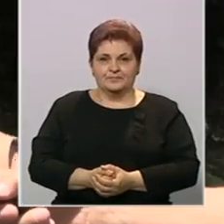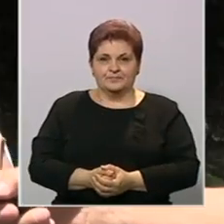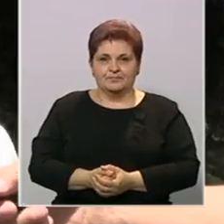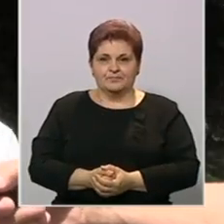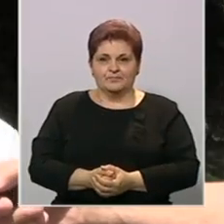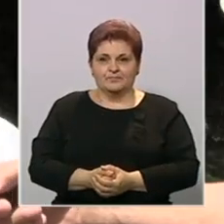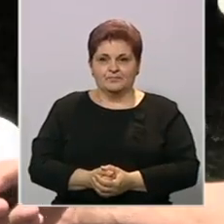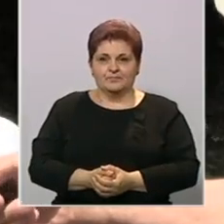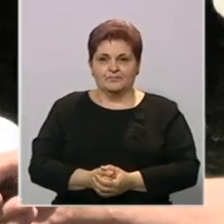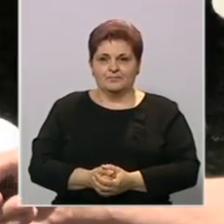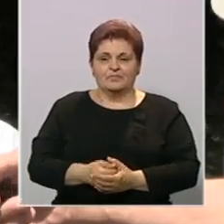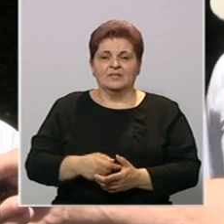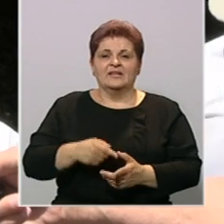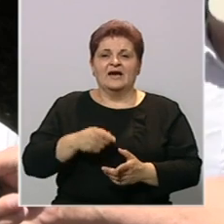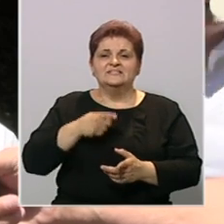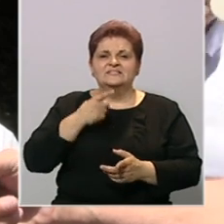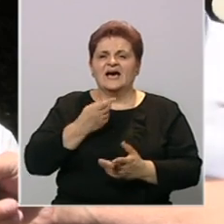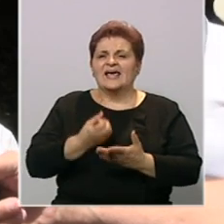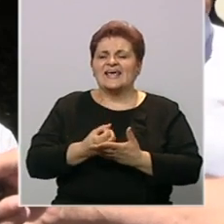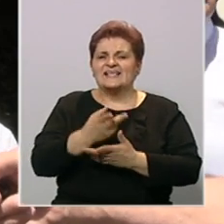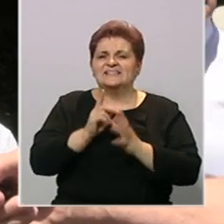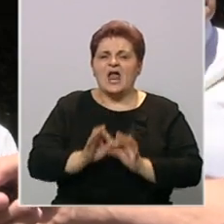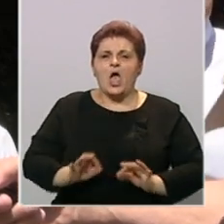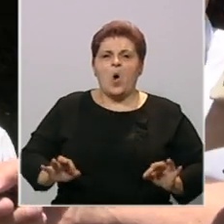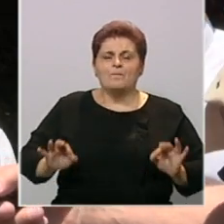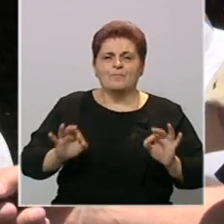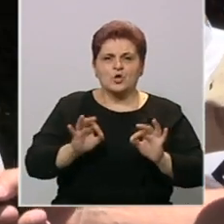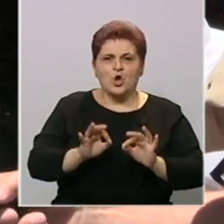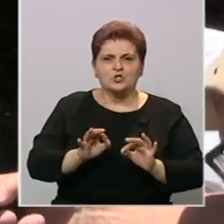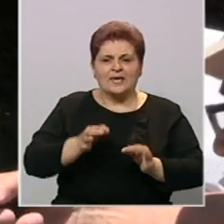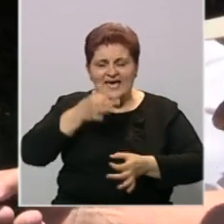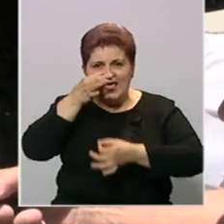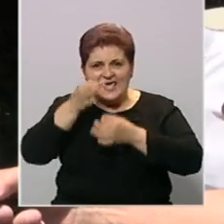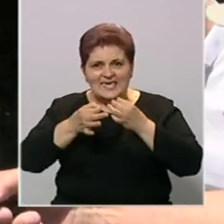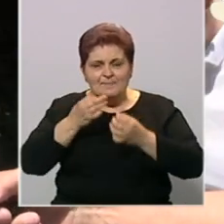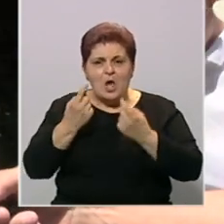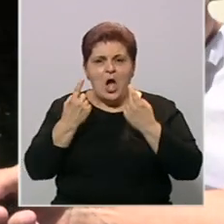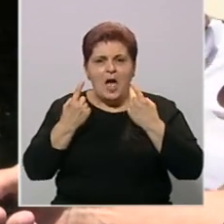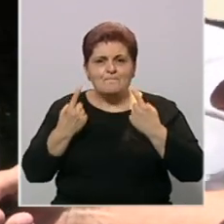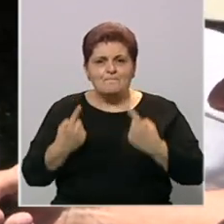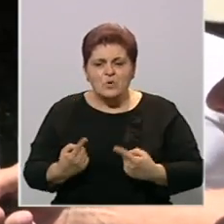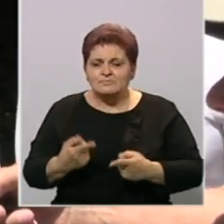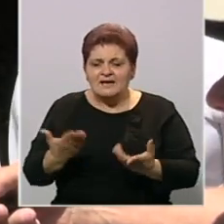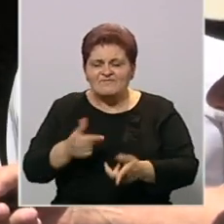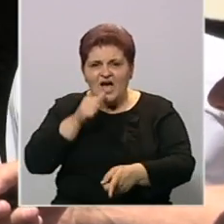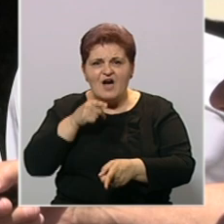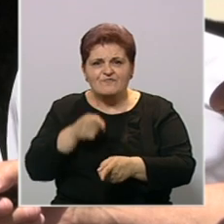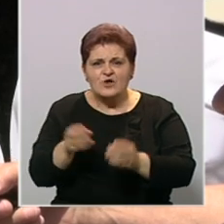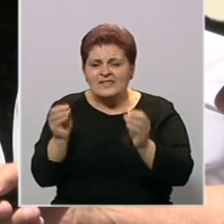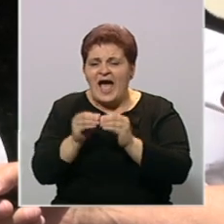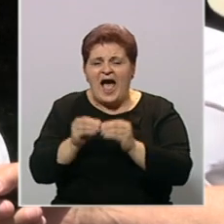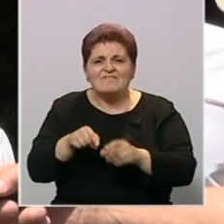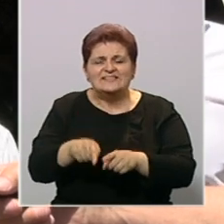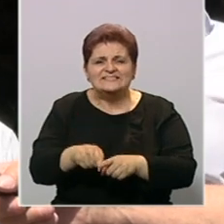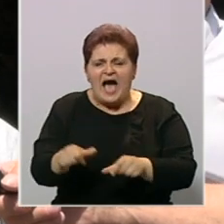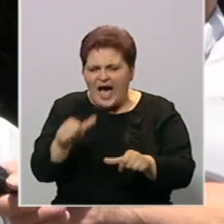Naše prioritetne aktivnosti za realizaciju ovog projekta su ispitivanje postojeće stanje vode, sastava vode